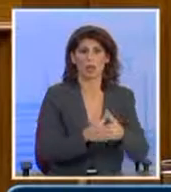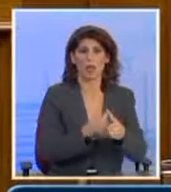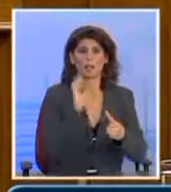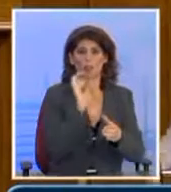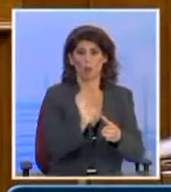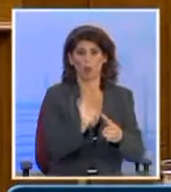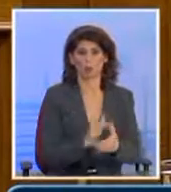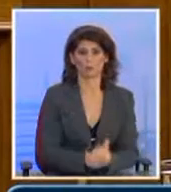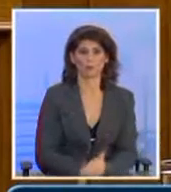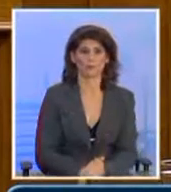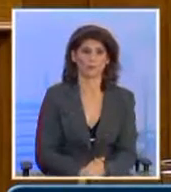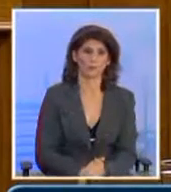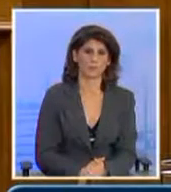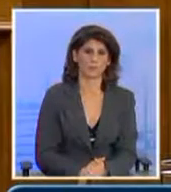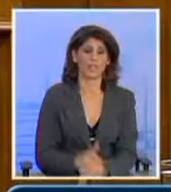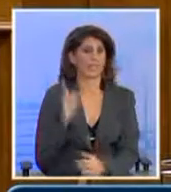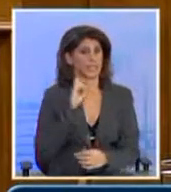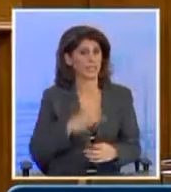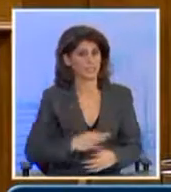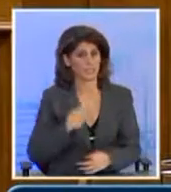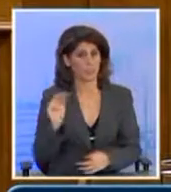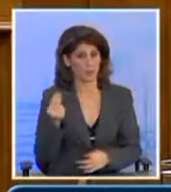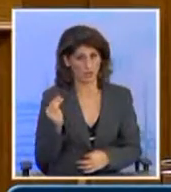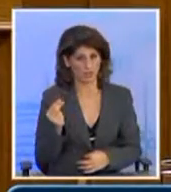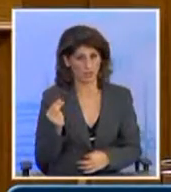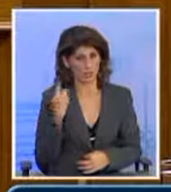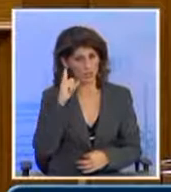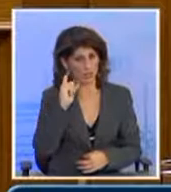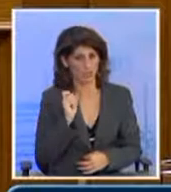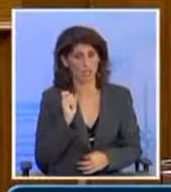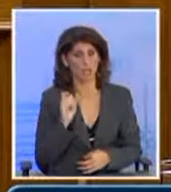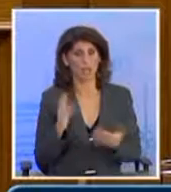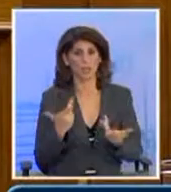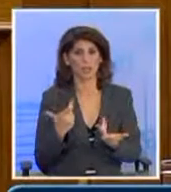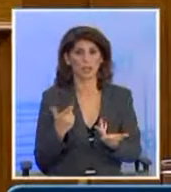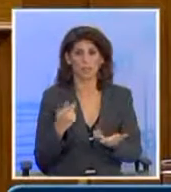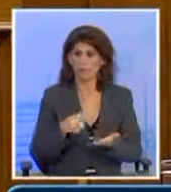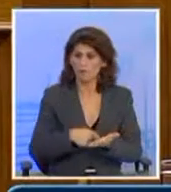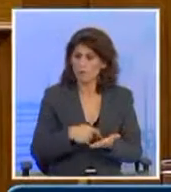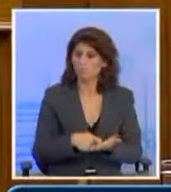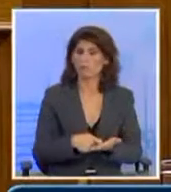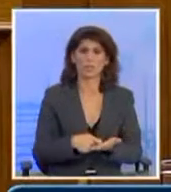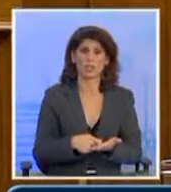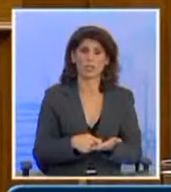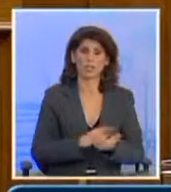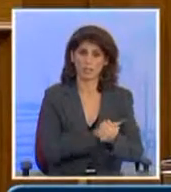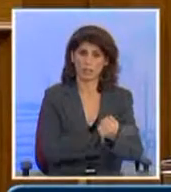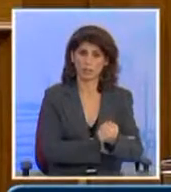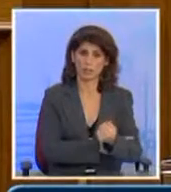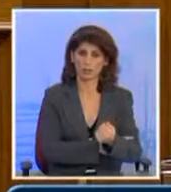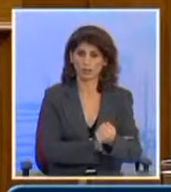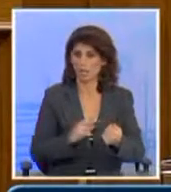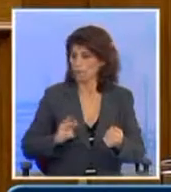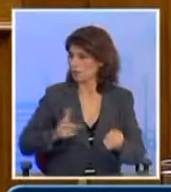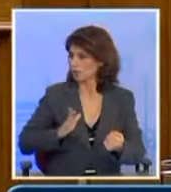στόχους. Κυρίες και κύριοι βουλευτές, ξέρω ότι η φοροδετική ικανότητα των συμπολιτών μας έχει πληγεί από